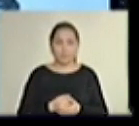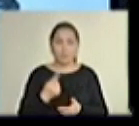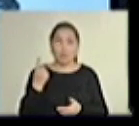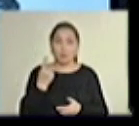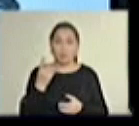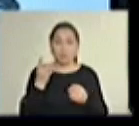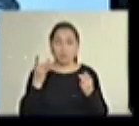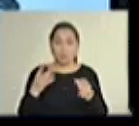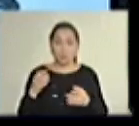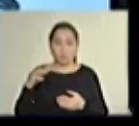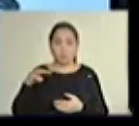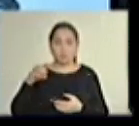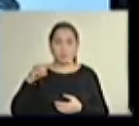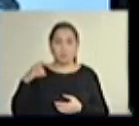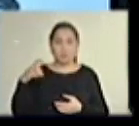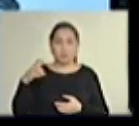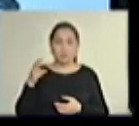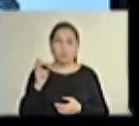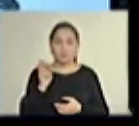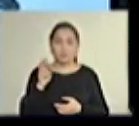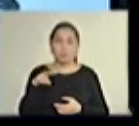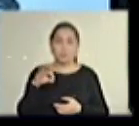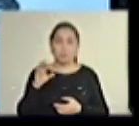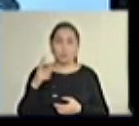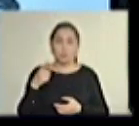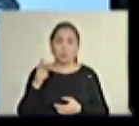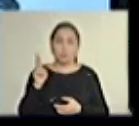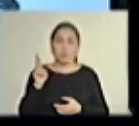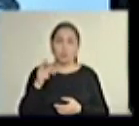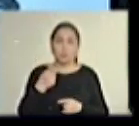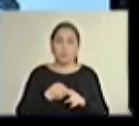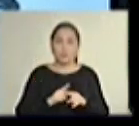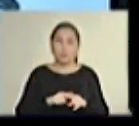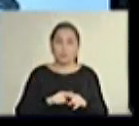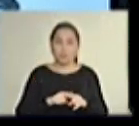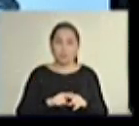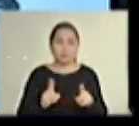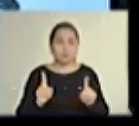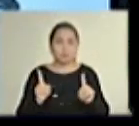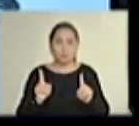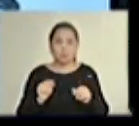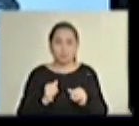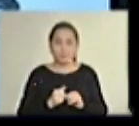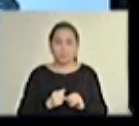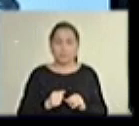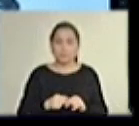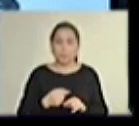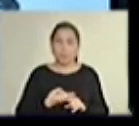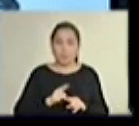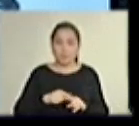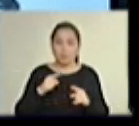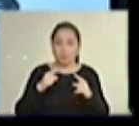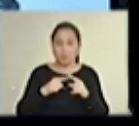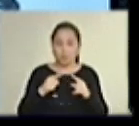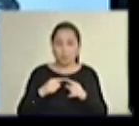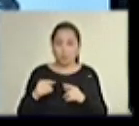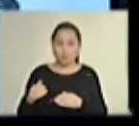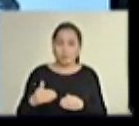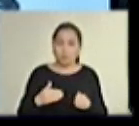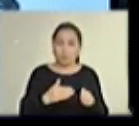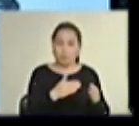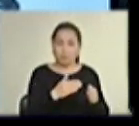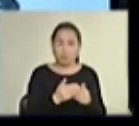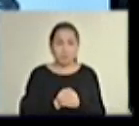Birinchi oddiy mexanizmimiz bu blok. Xo'sh, blok bu qanday mexanizm? Blok qirrasi ariqchadan